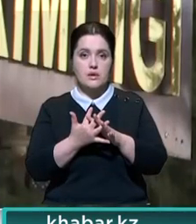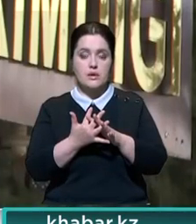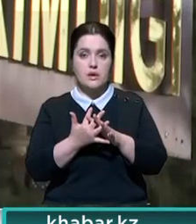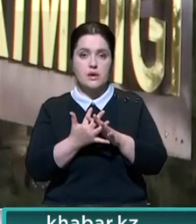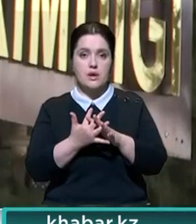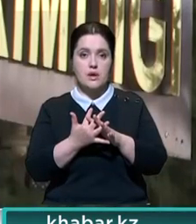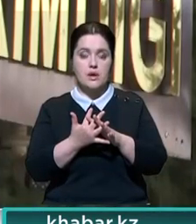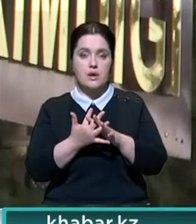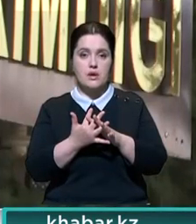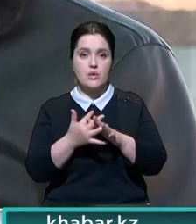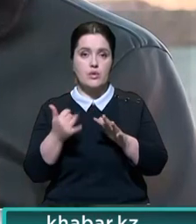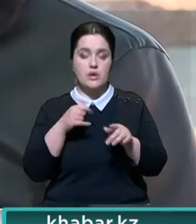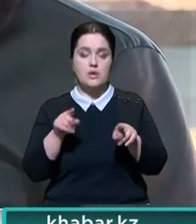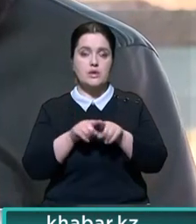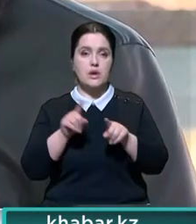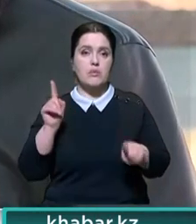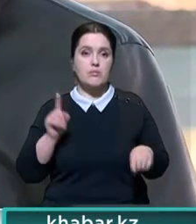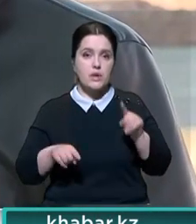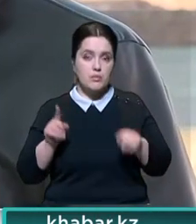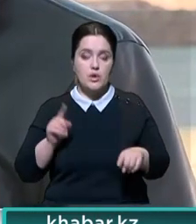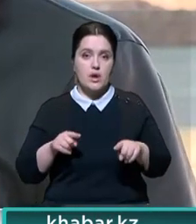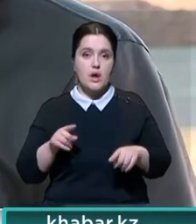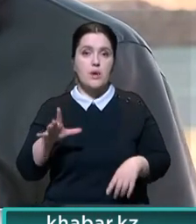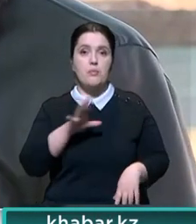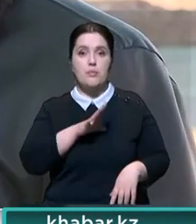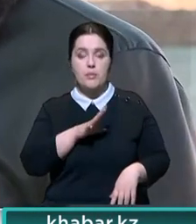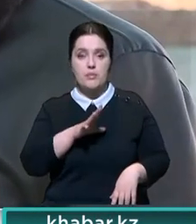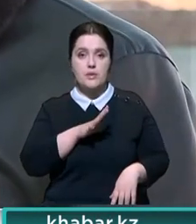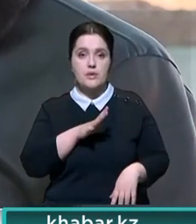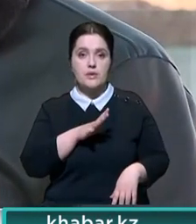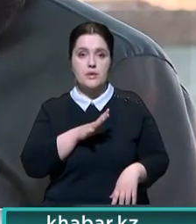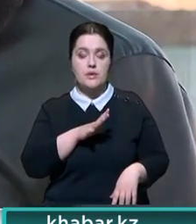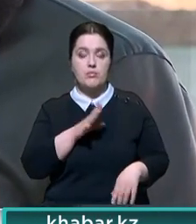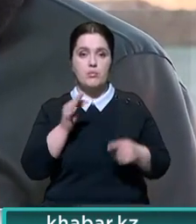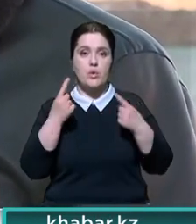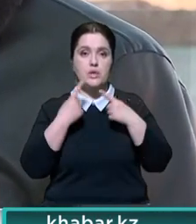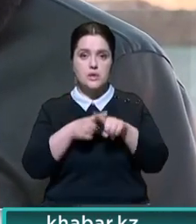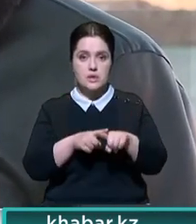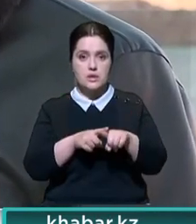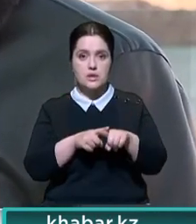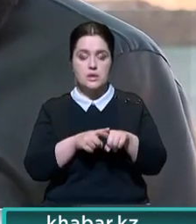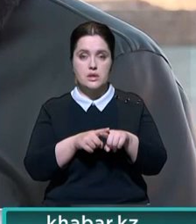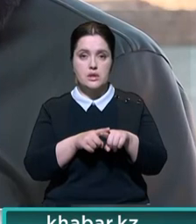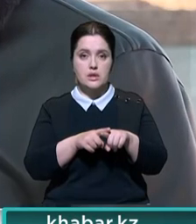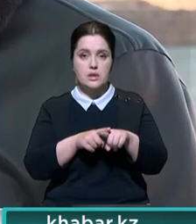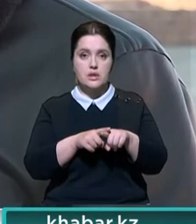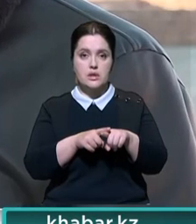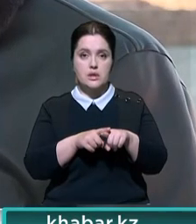плане Жанаула у нас такие вот перебои. У остальных, ну, бывают перебои, это у нас по техническим данным бывает,